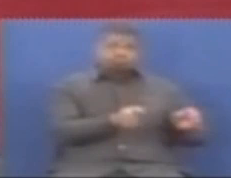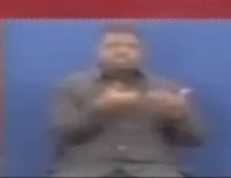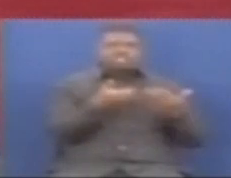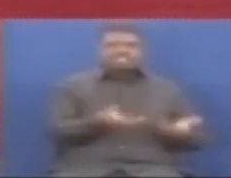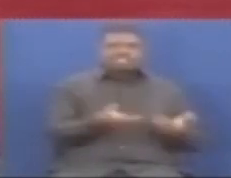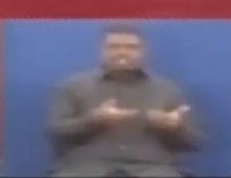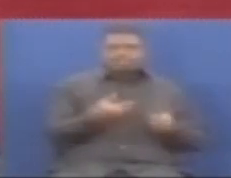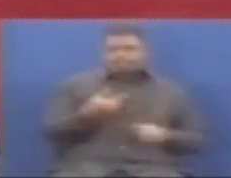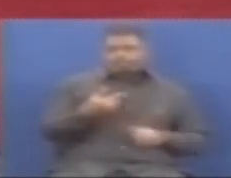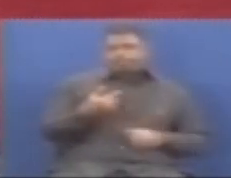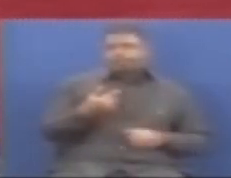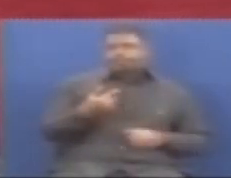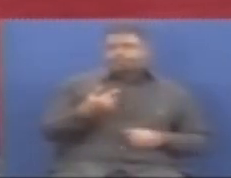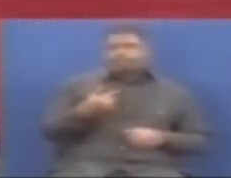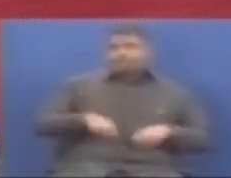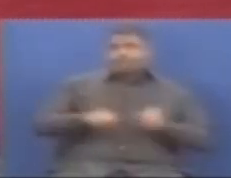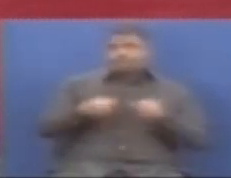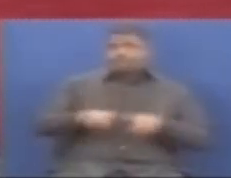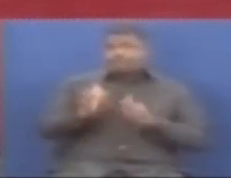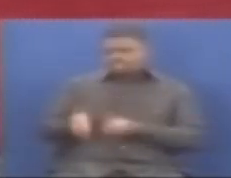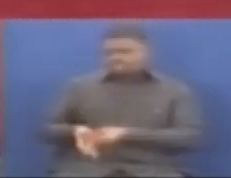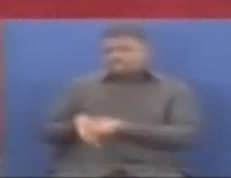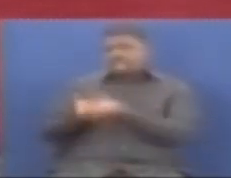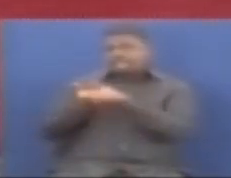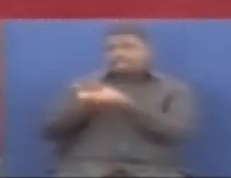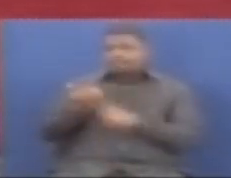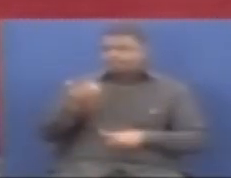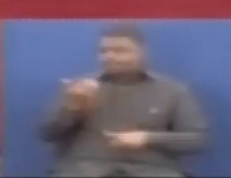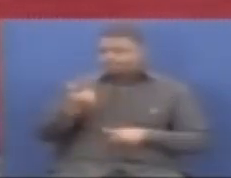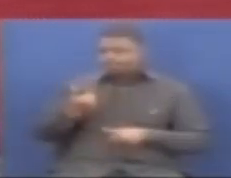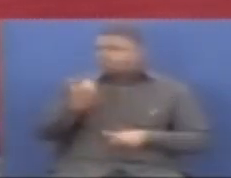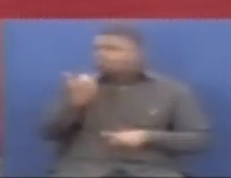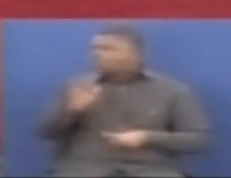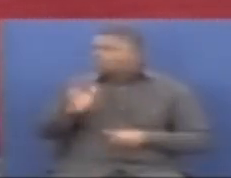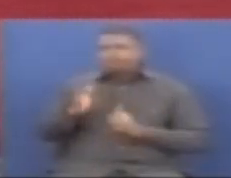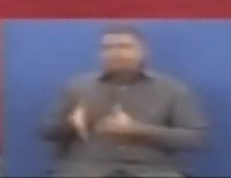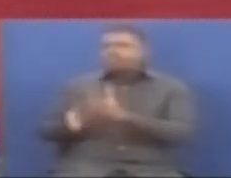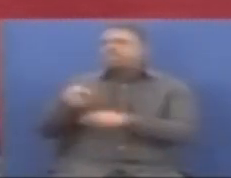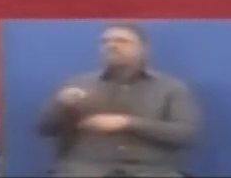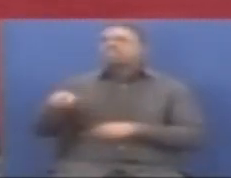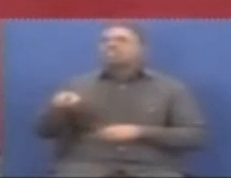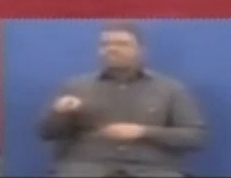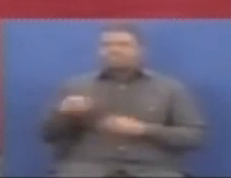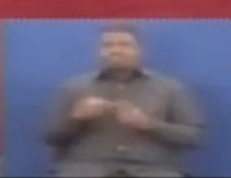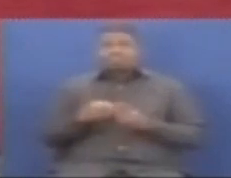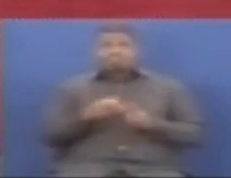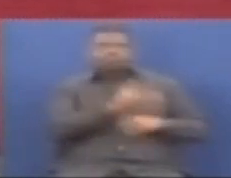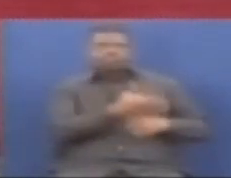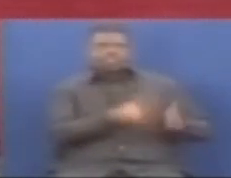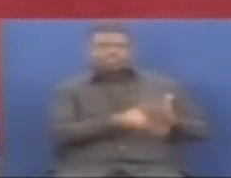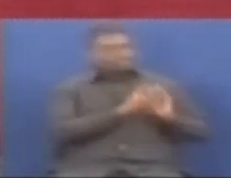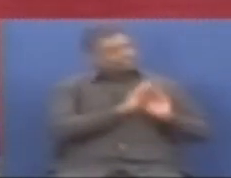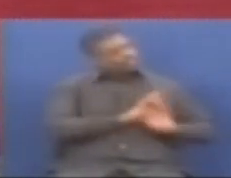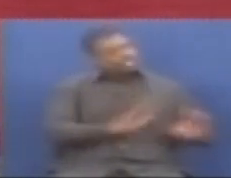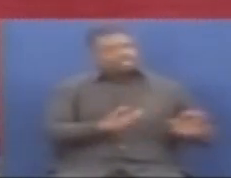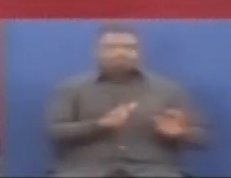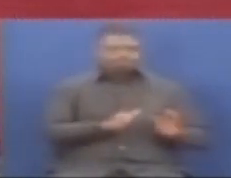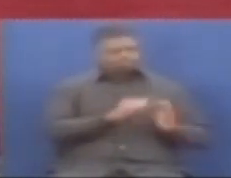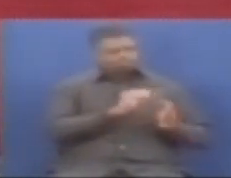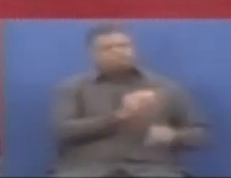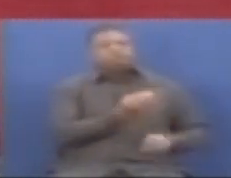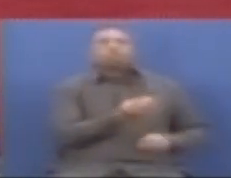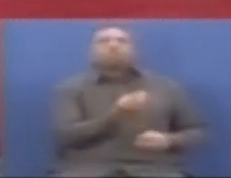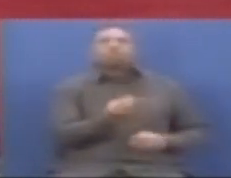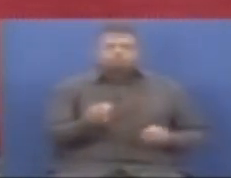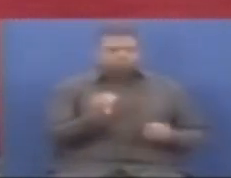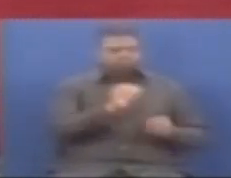Mara. Mheshimiwa Naibu Spika, nini kifanyike? Kweli kulikuwepo na changamoto muda mrefu wa ukamilishaji wa barabara hii,